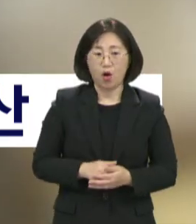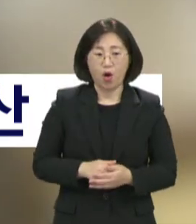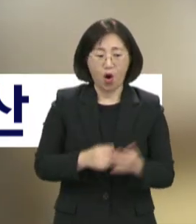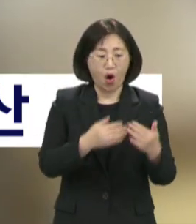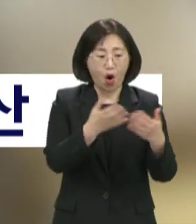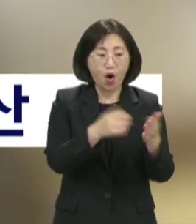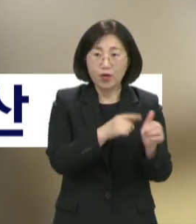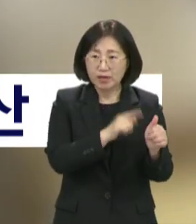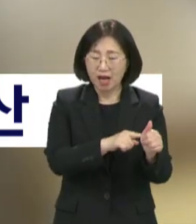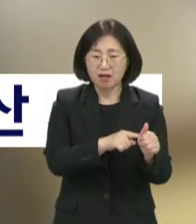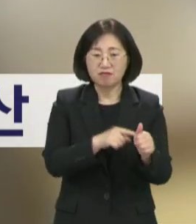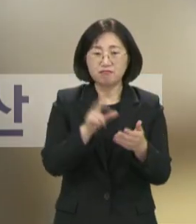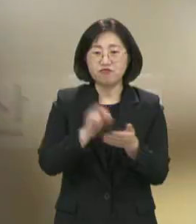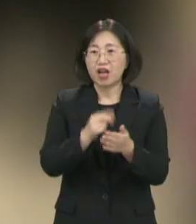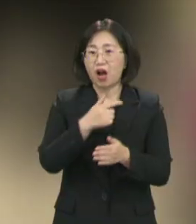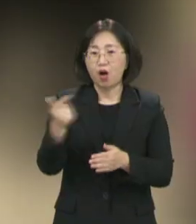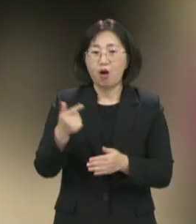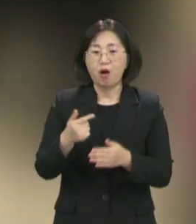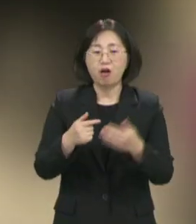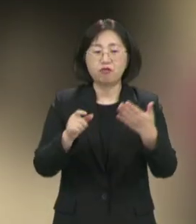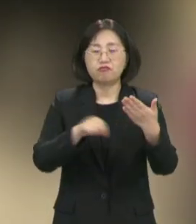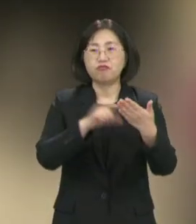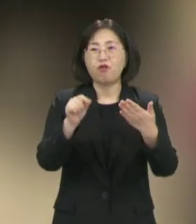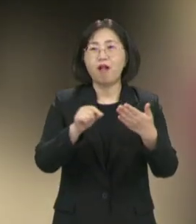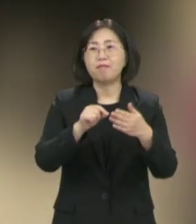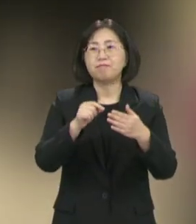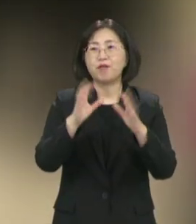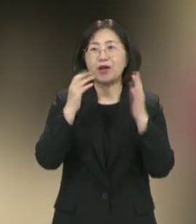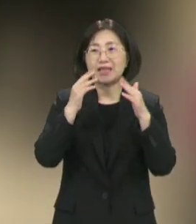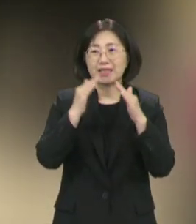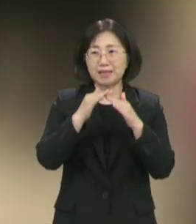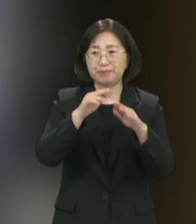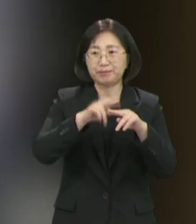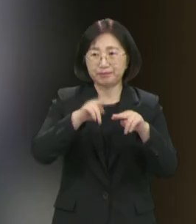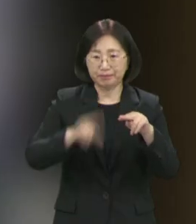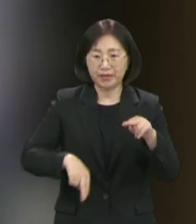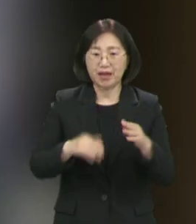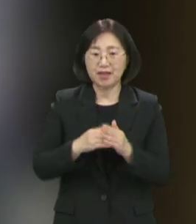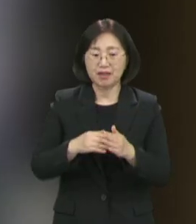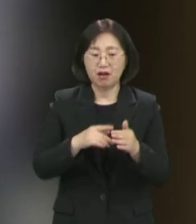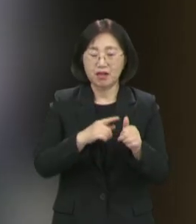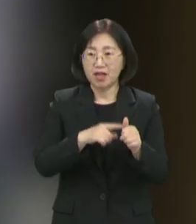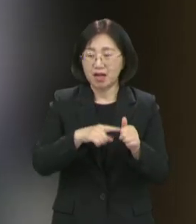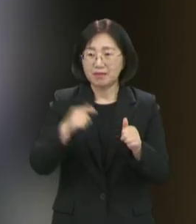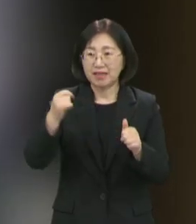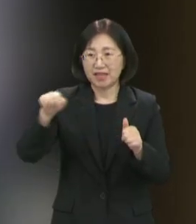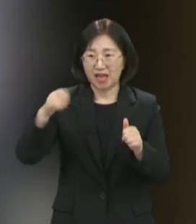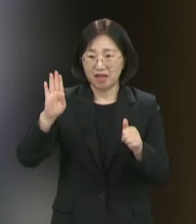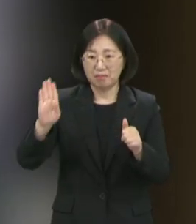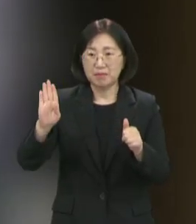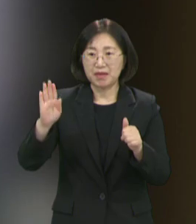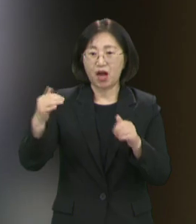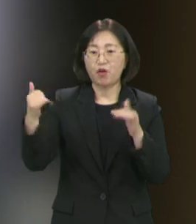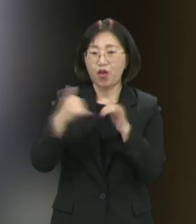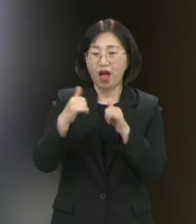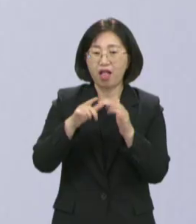문제가 불거지자 지난달 어린이집을 퇴사했습니다. 원장은 취재진과의 통화에서 변제 의사를